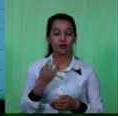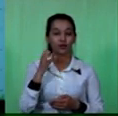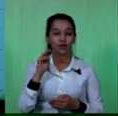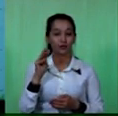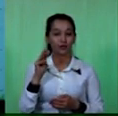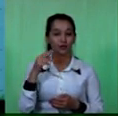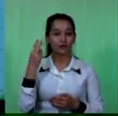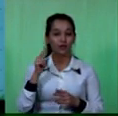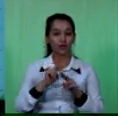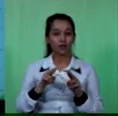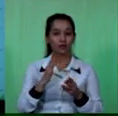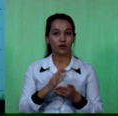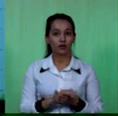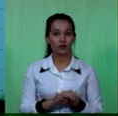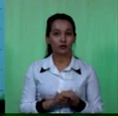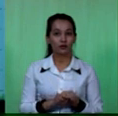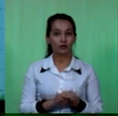teng? Va